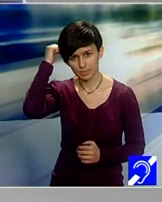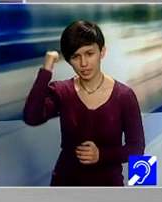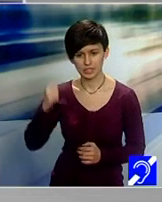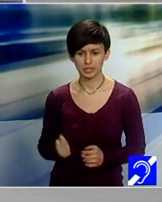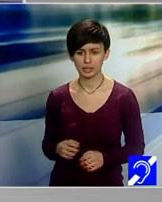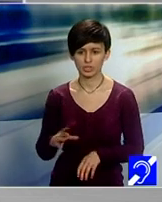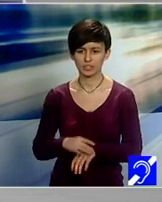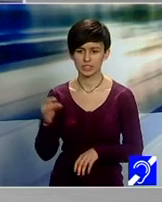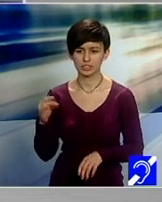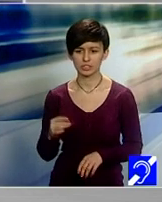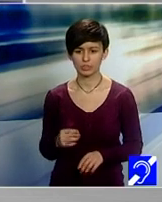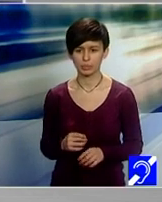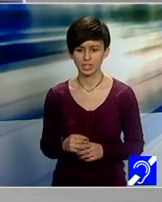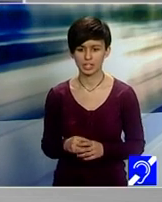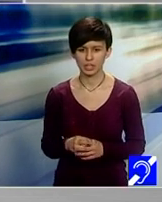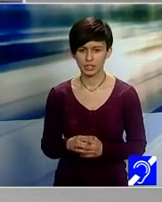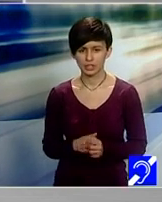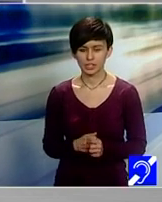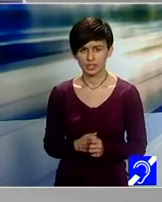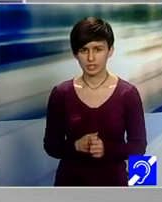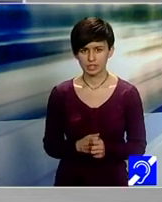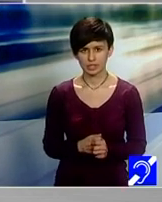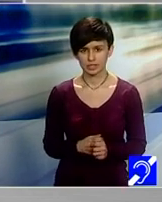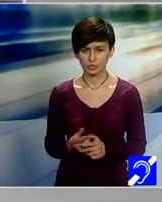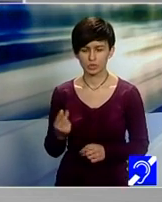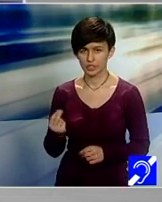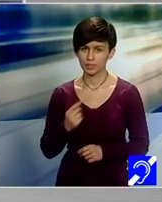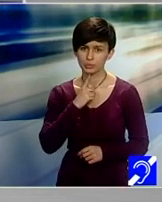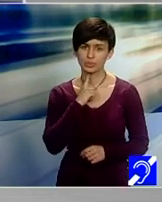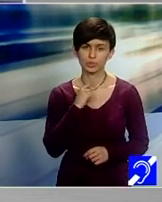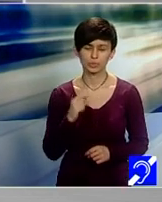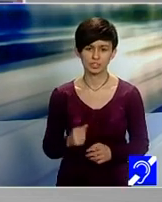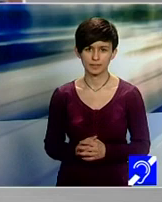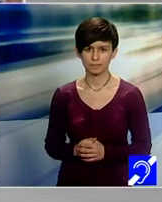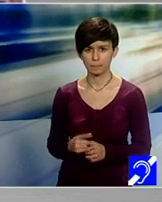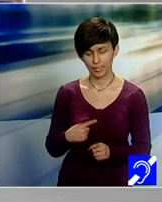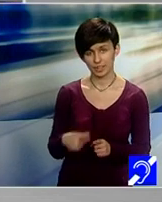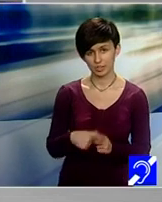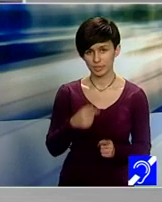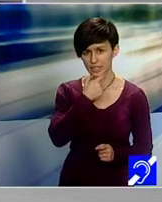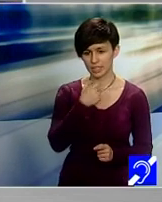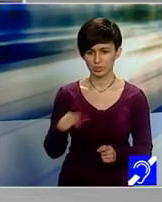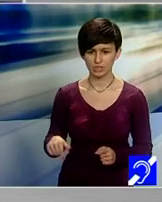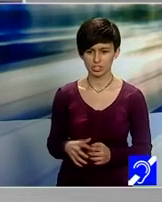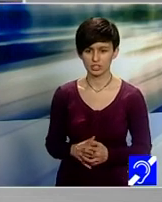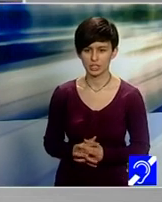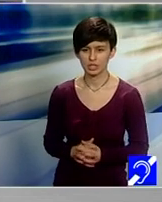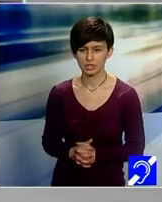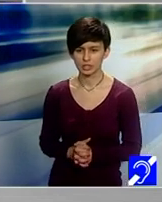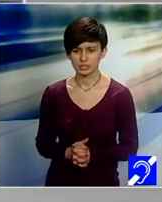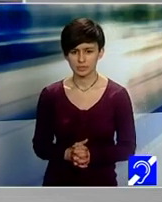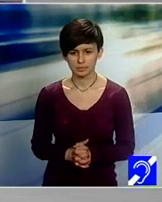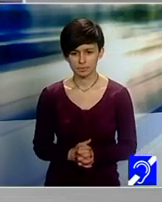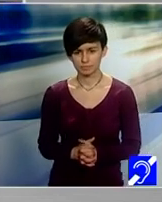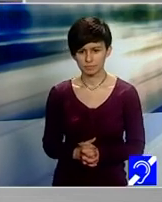și foarte, foarte mult gust, bun gust în legumele de anul acesta. Vreau să vă întreb, cum ne dăm